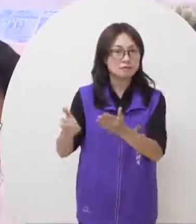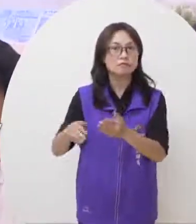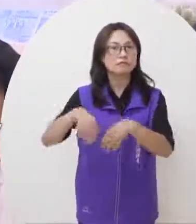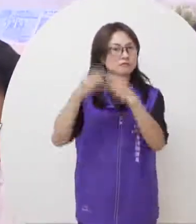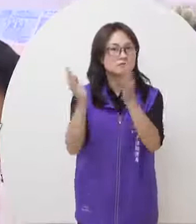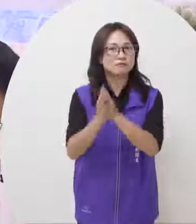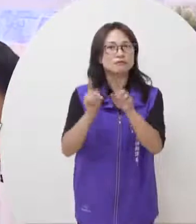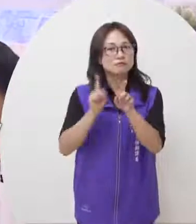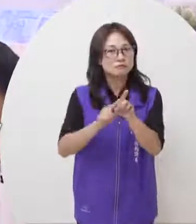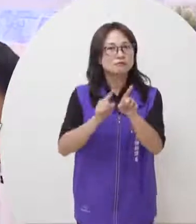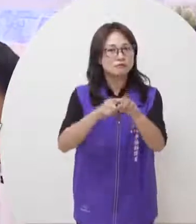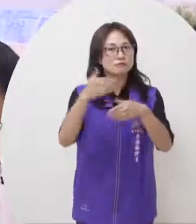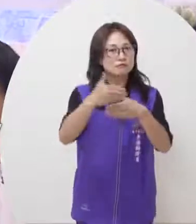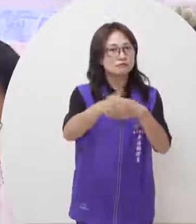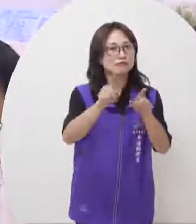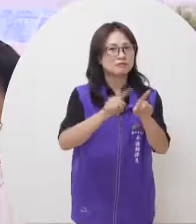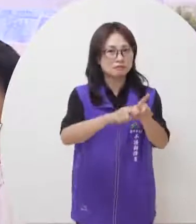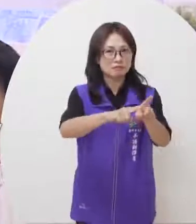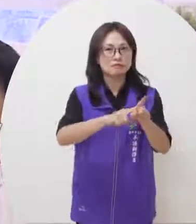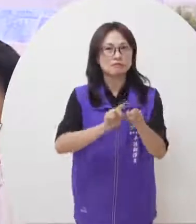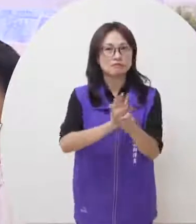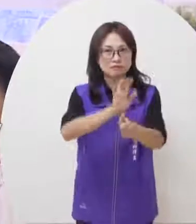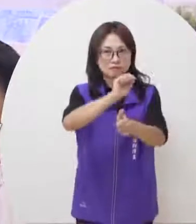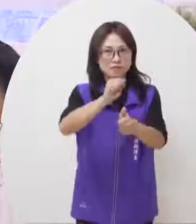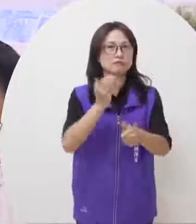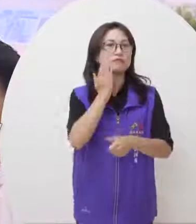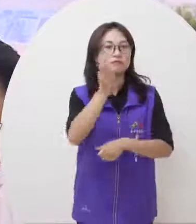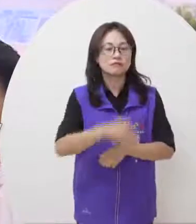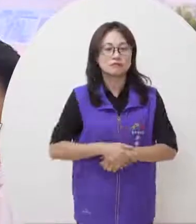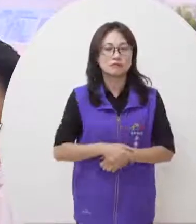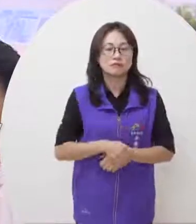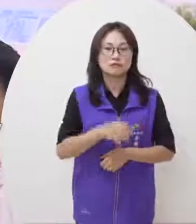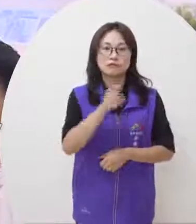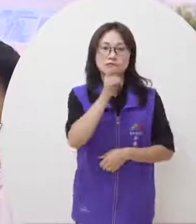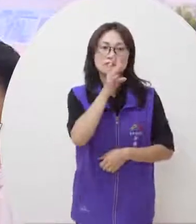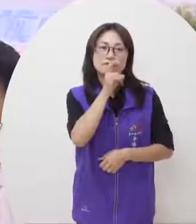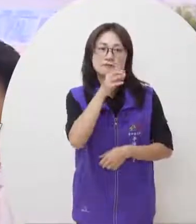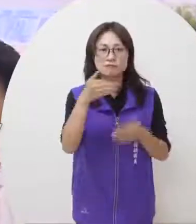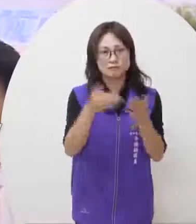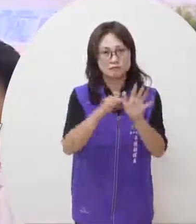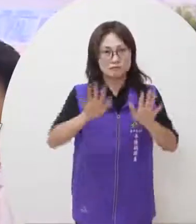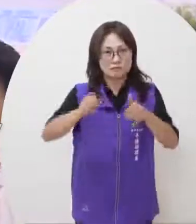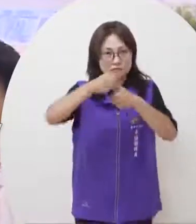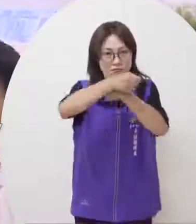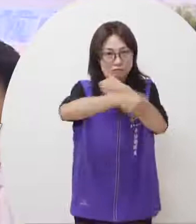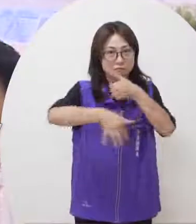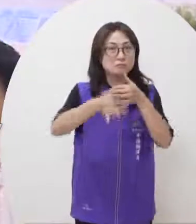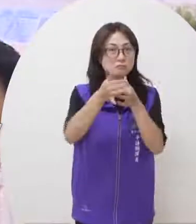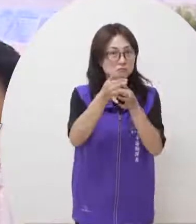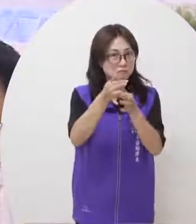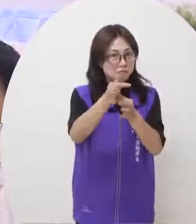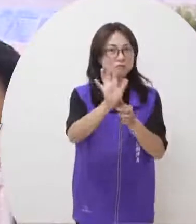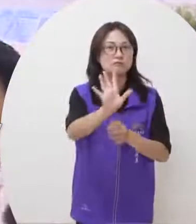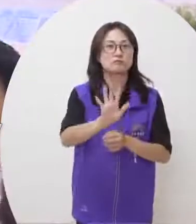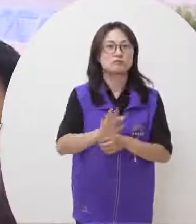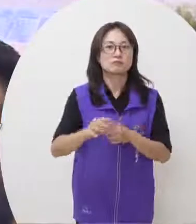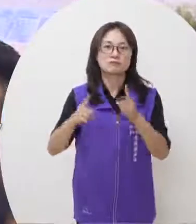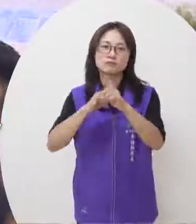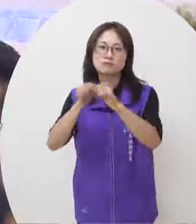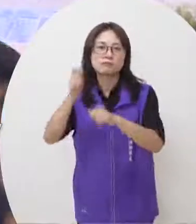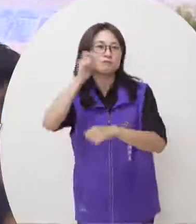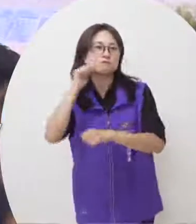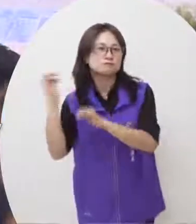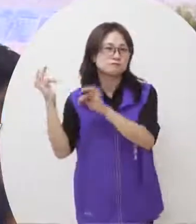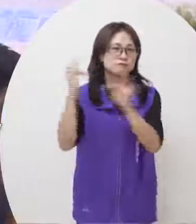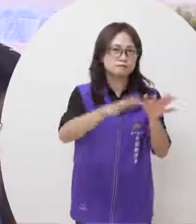了哈。那台中成为国际城市的架构已逐渐成型了，也成为人民旅游首选的地方